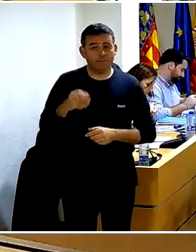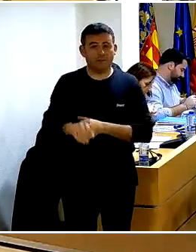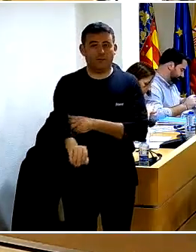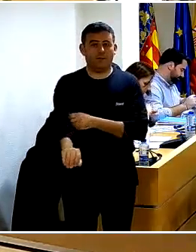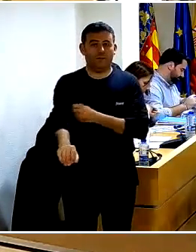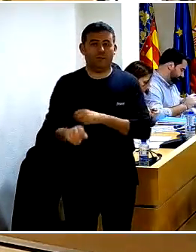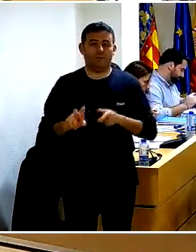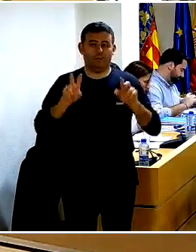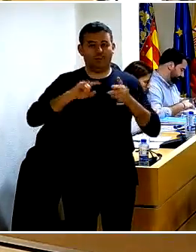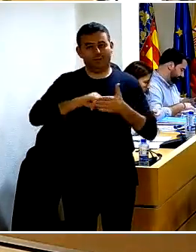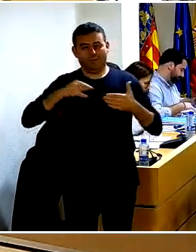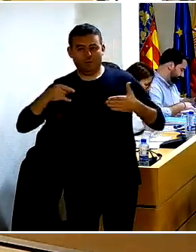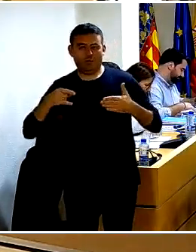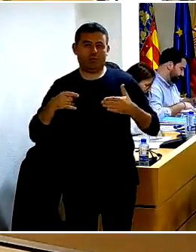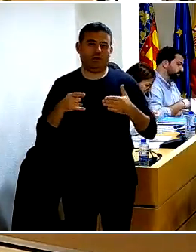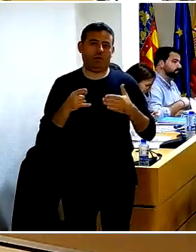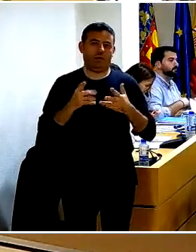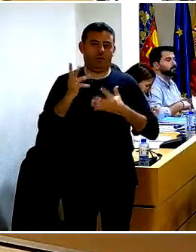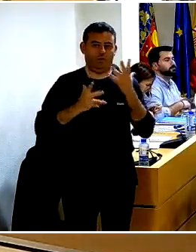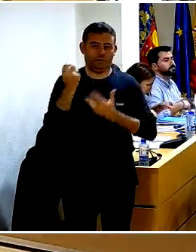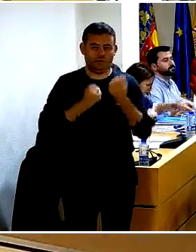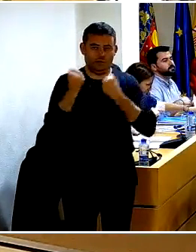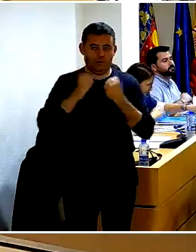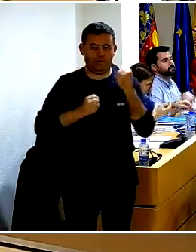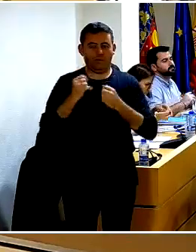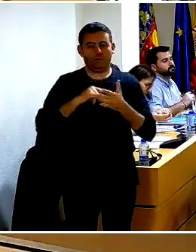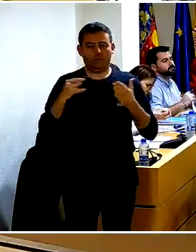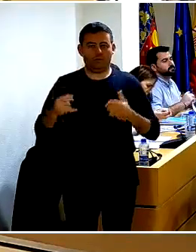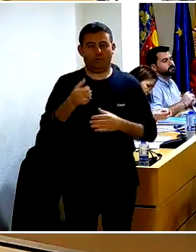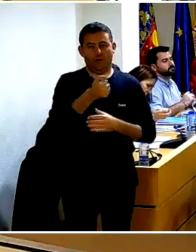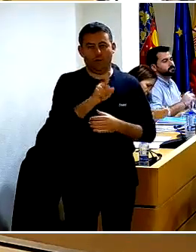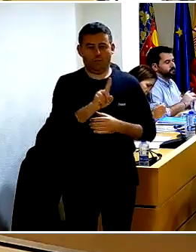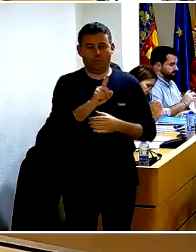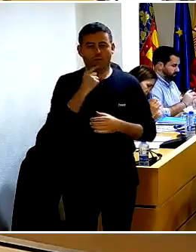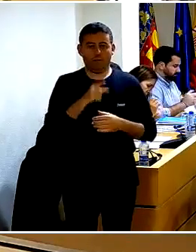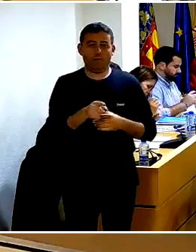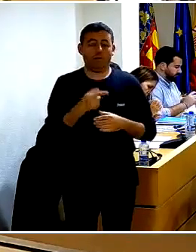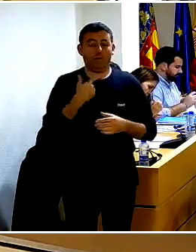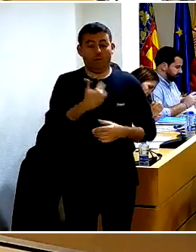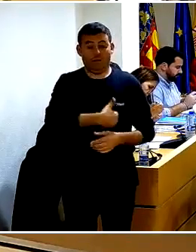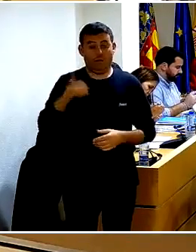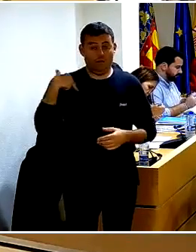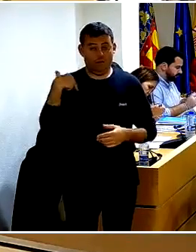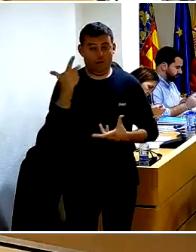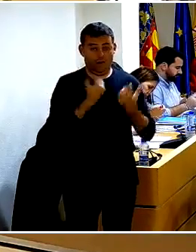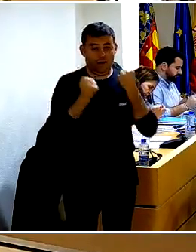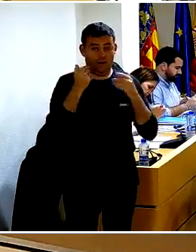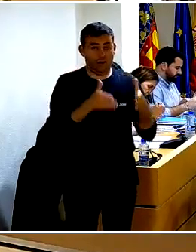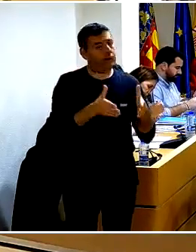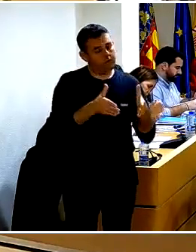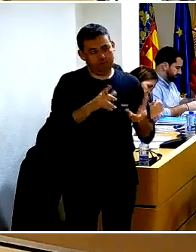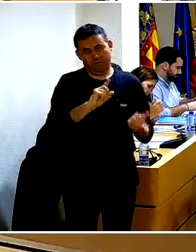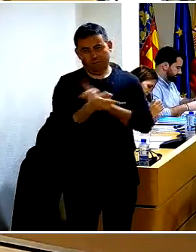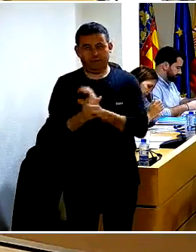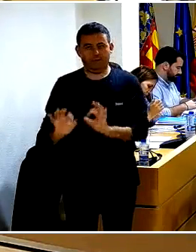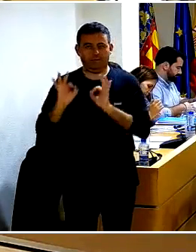economista del grup A1, que passa d'administració general a administració especial per ser esta la seva correcta